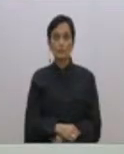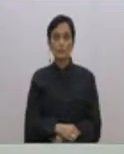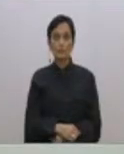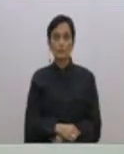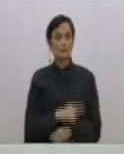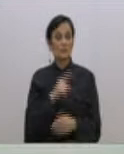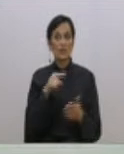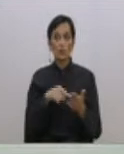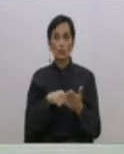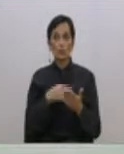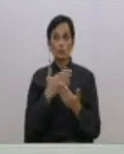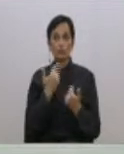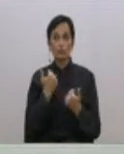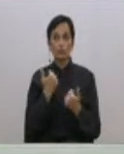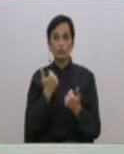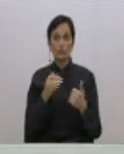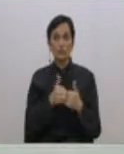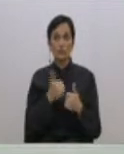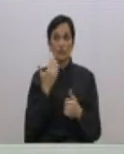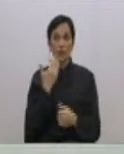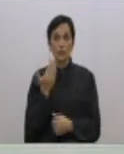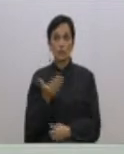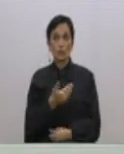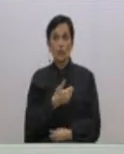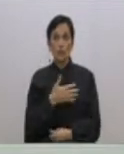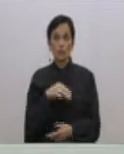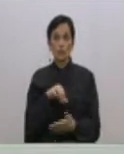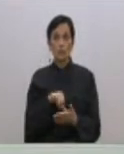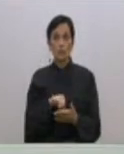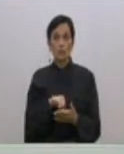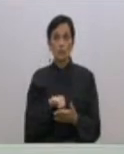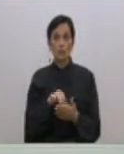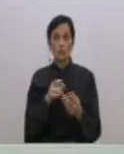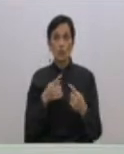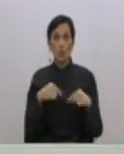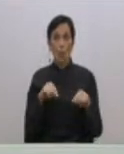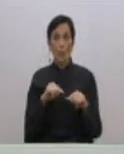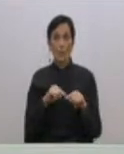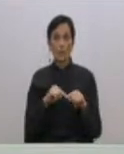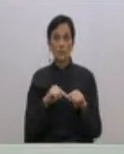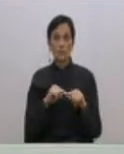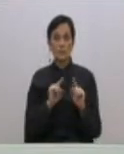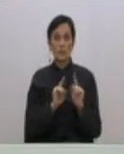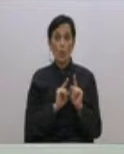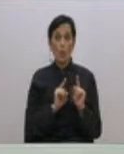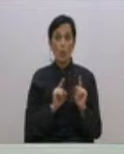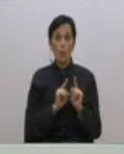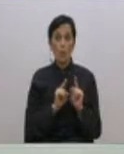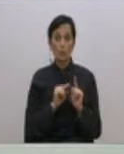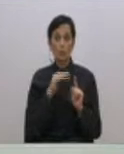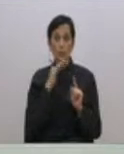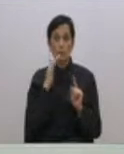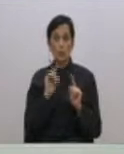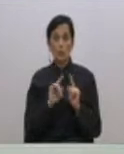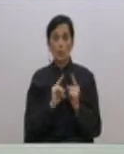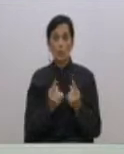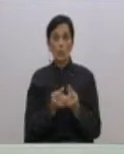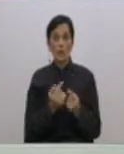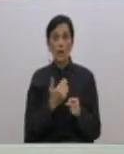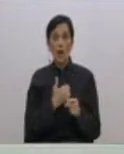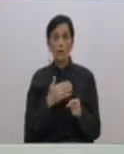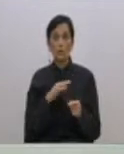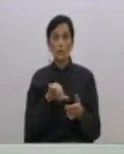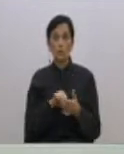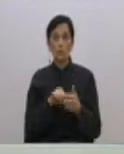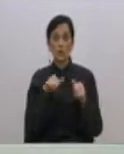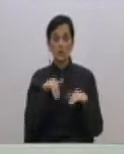არ არის თანამოსამო სამსვლა კომიტეტებს ოპოზიციას უმრავლესობას არ სურს